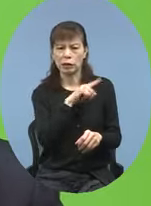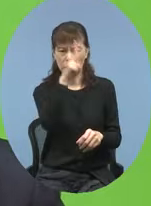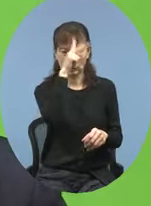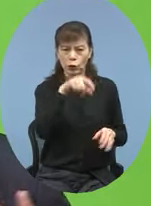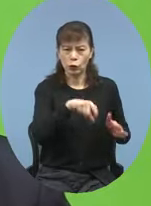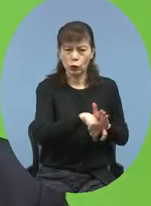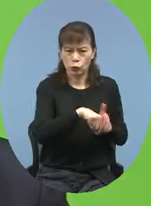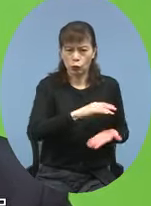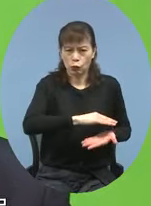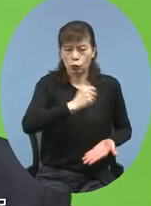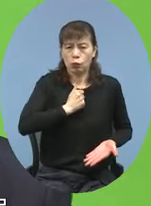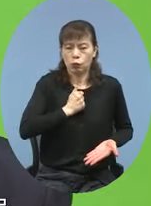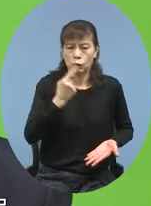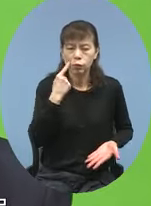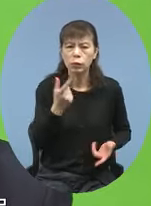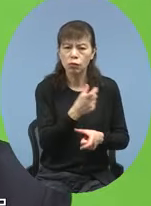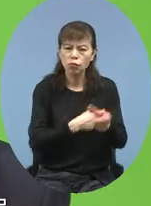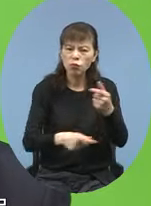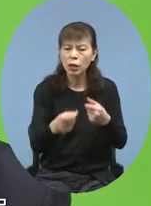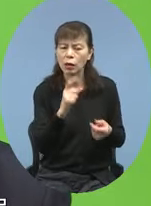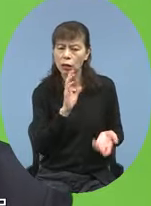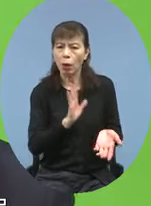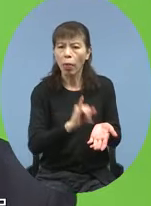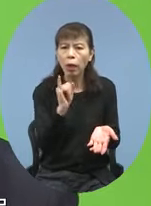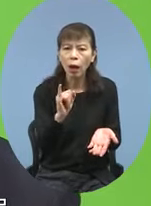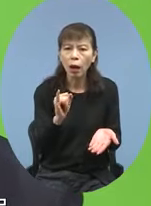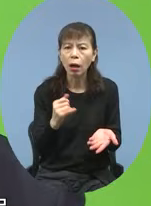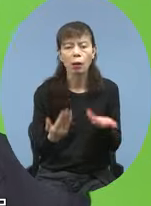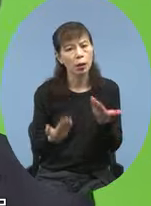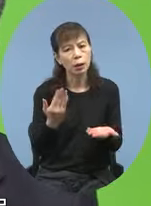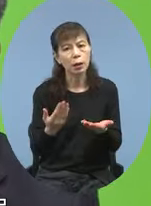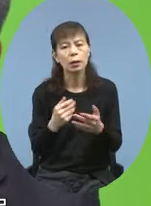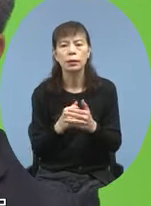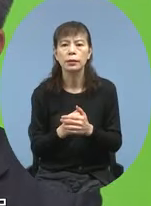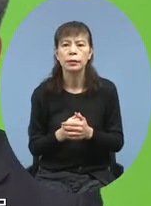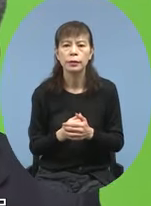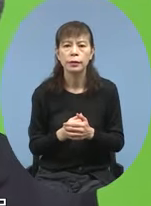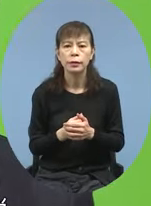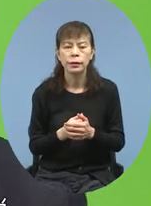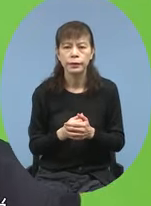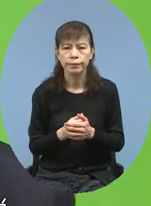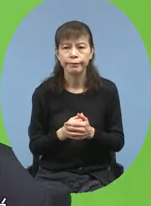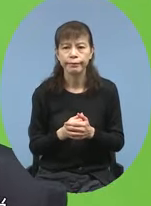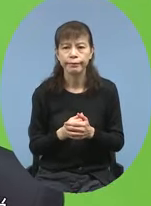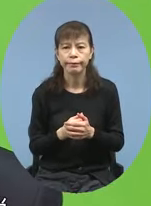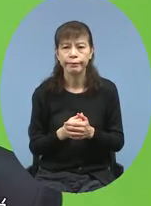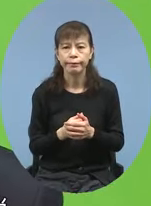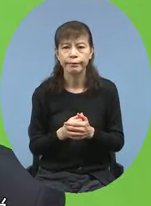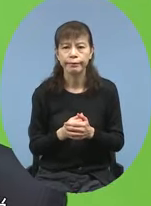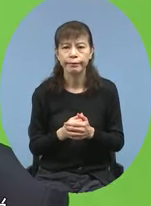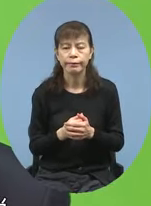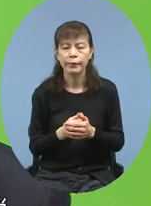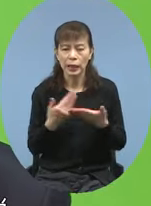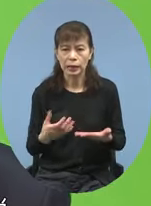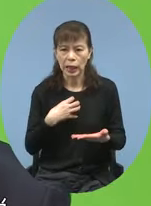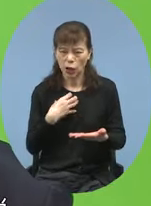夠錢為什麼發債呢？你的財政紀律會不會窄，從此以後就鬆懈下來呢？所以我們